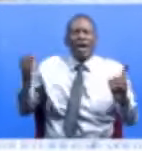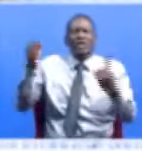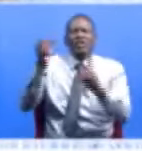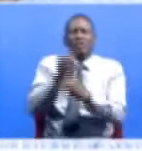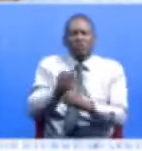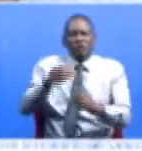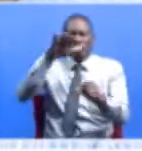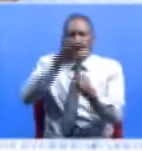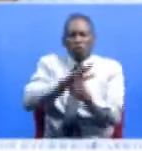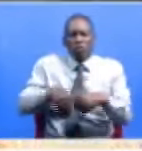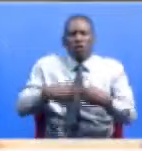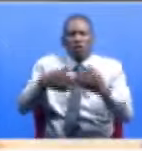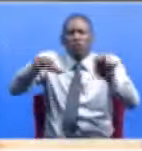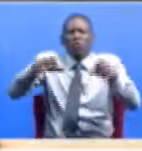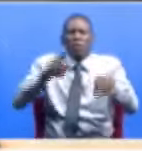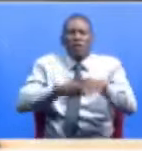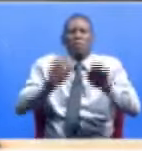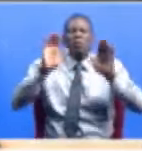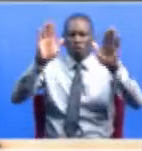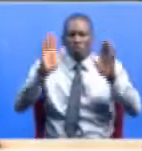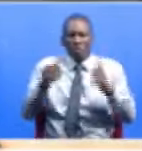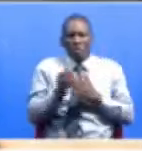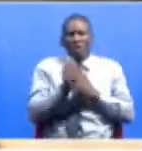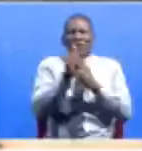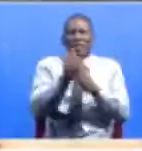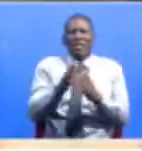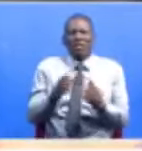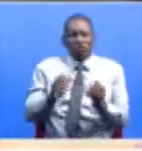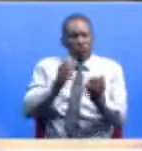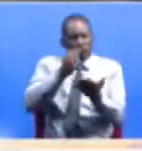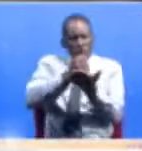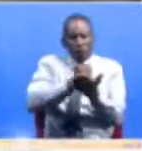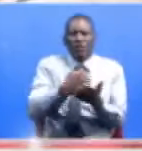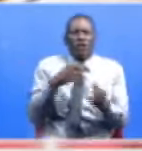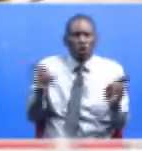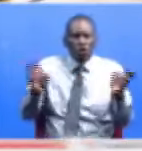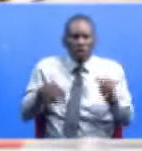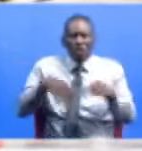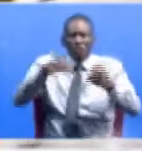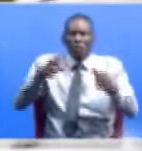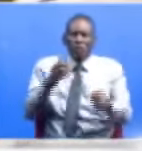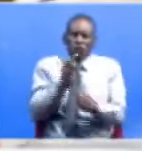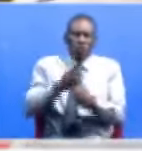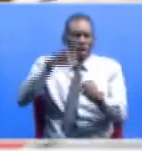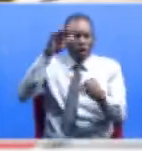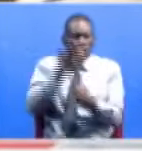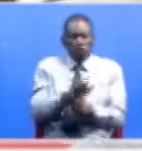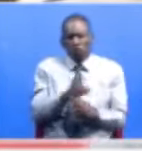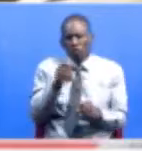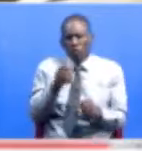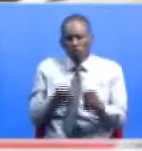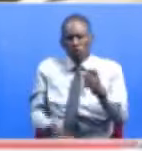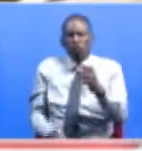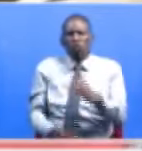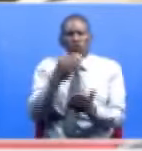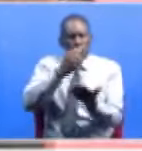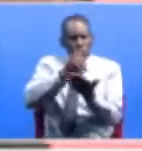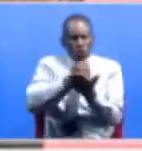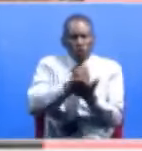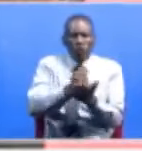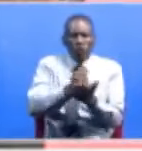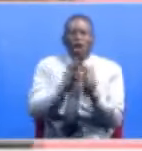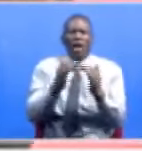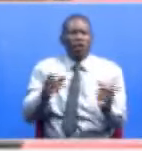kampeni. Viongozi pia vile walisema kuwa tayari wakulima wanatumia hela nyingi sana kuzalisha kahawa na hivyo